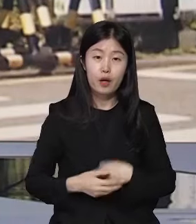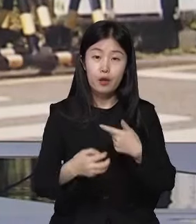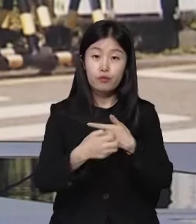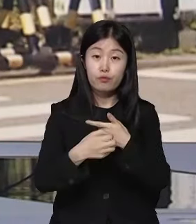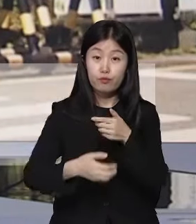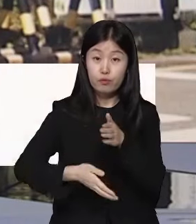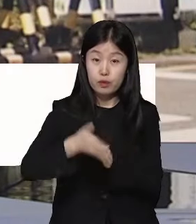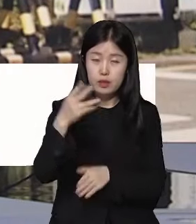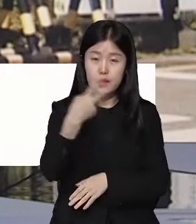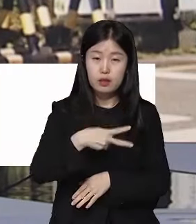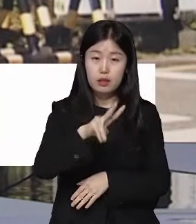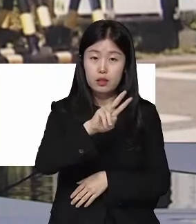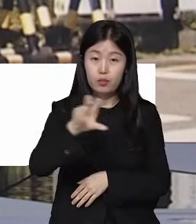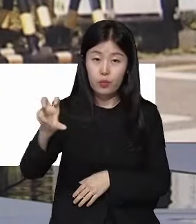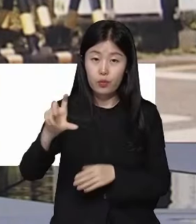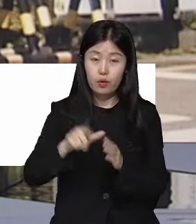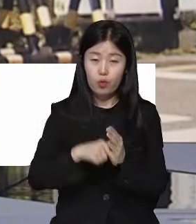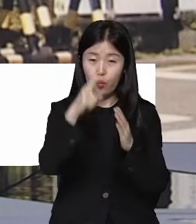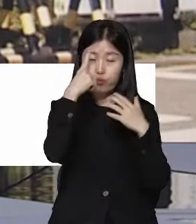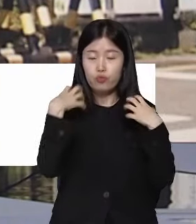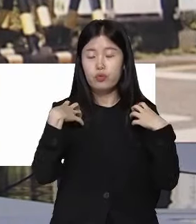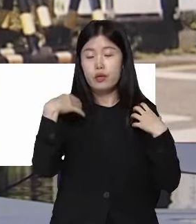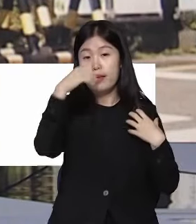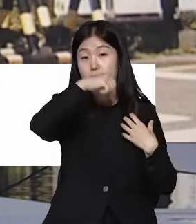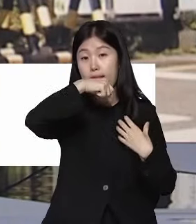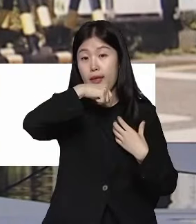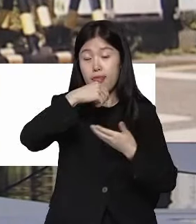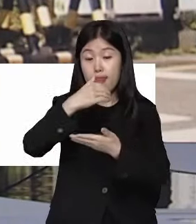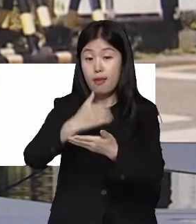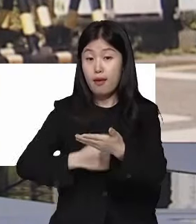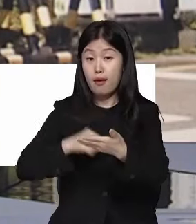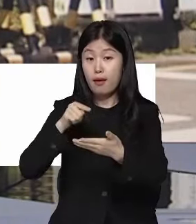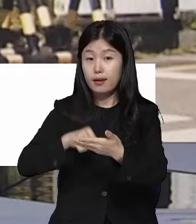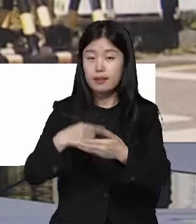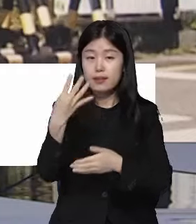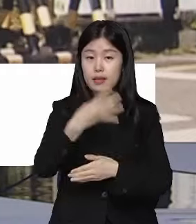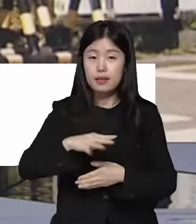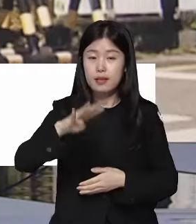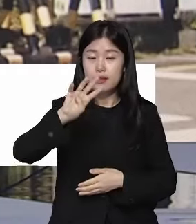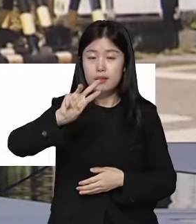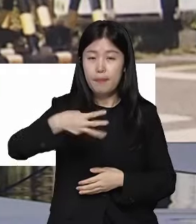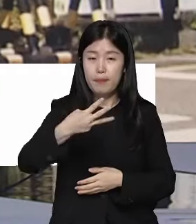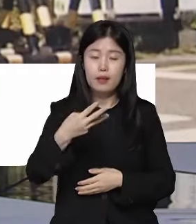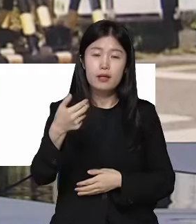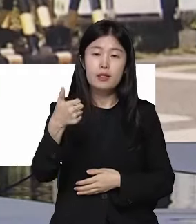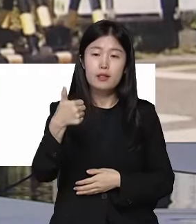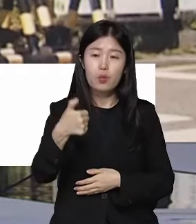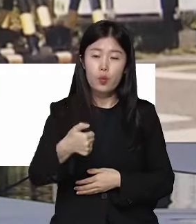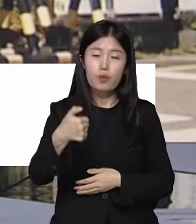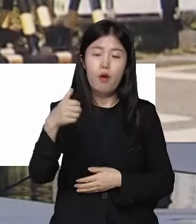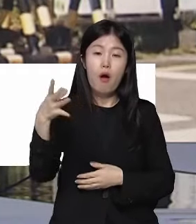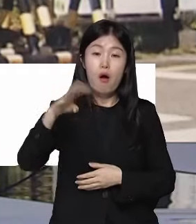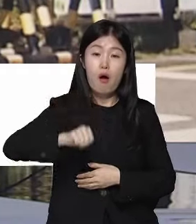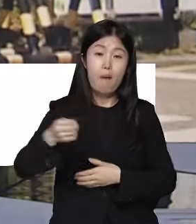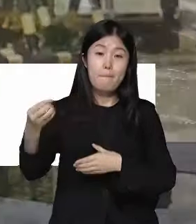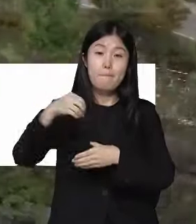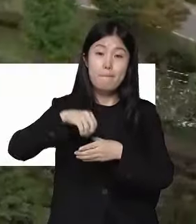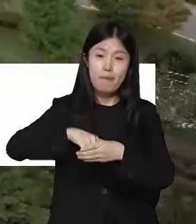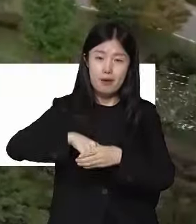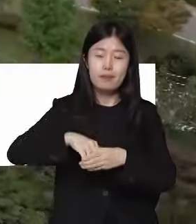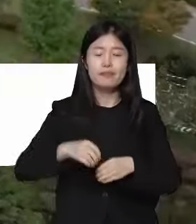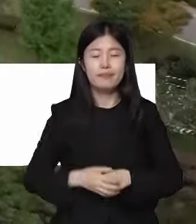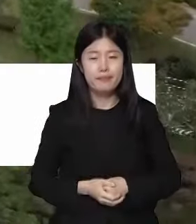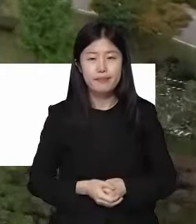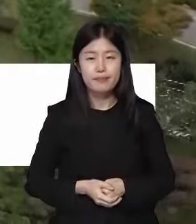나주시에 따르면 2025년도 정부 예산안에 4,530억 원 규모의 신규 계속사업 국비 예산이